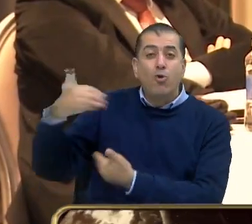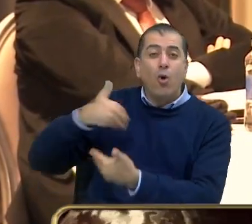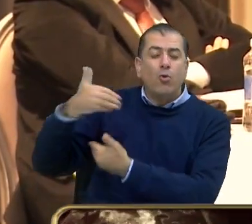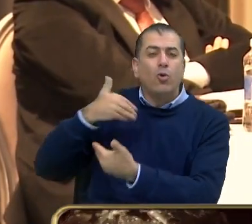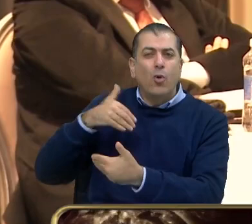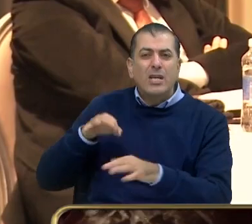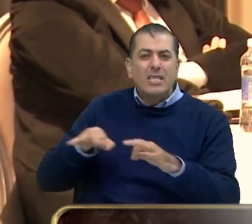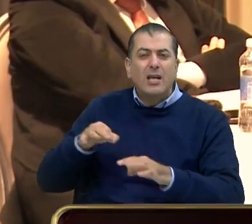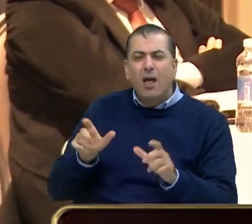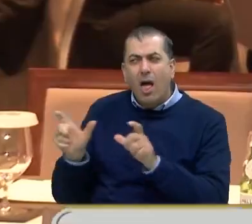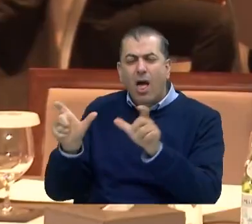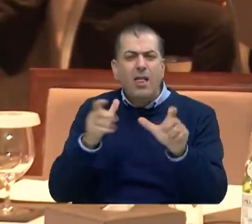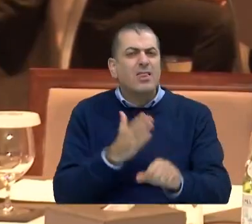بشتى الطرق